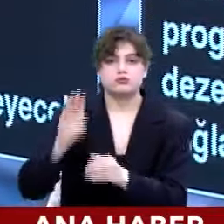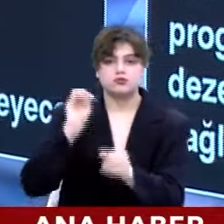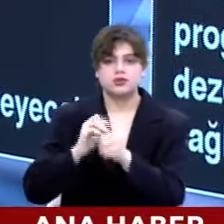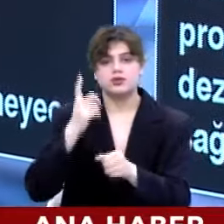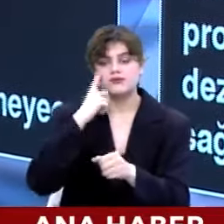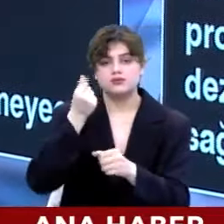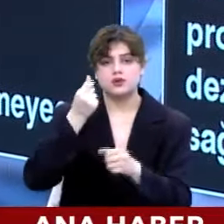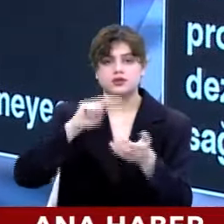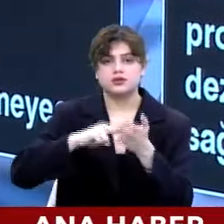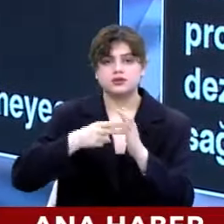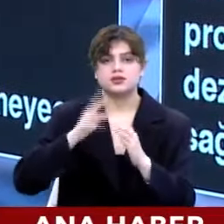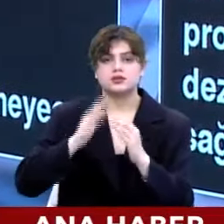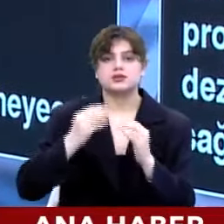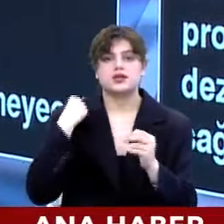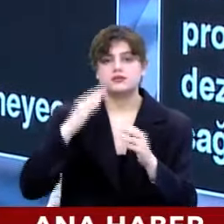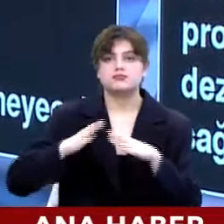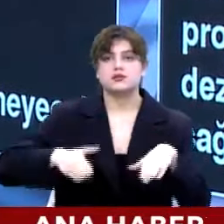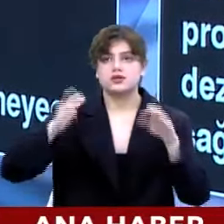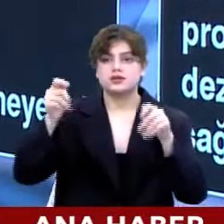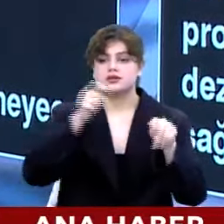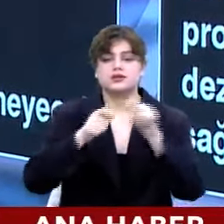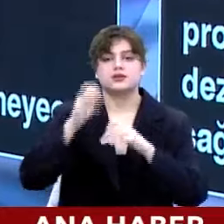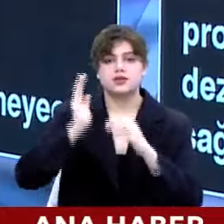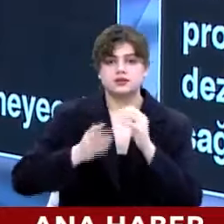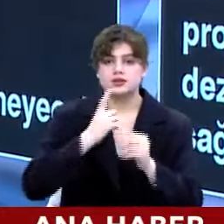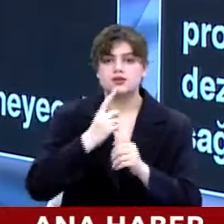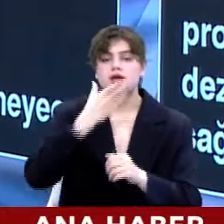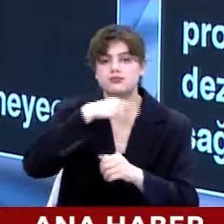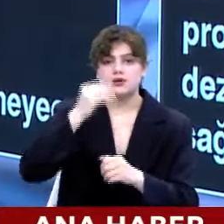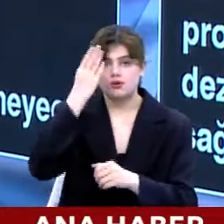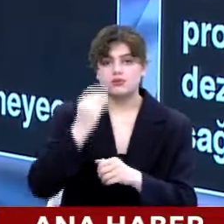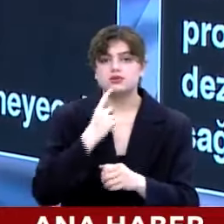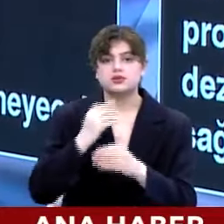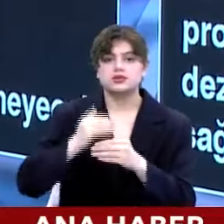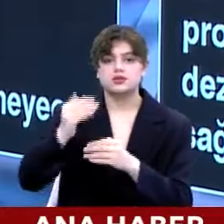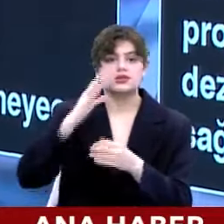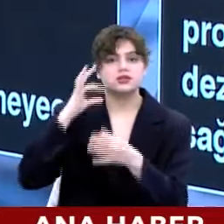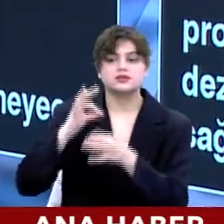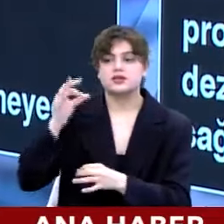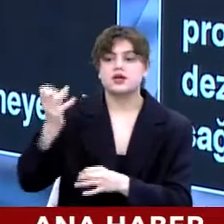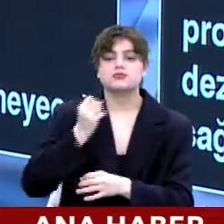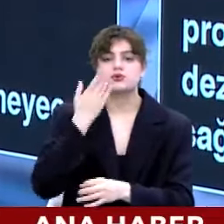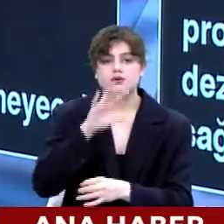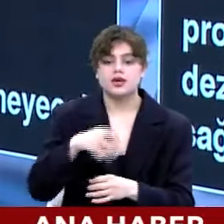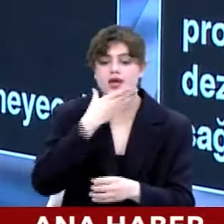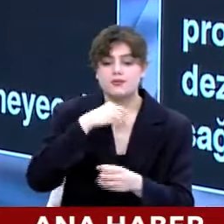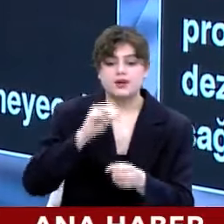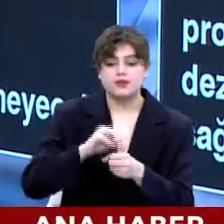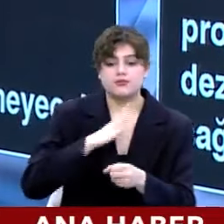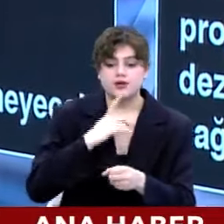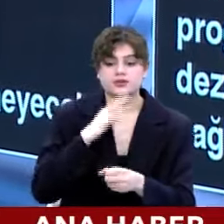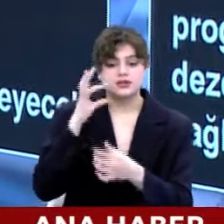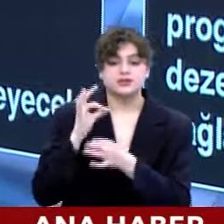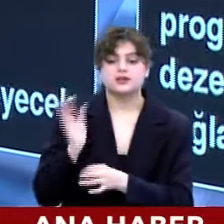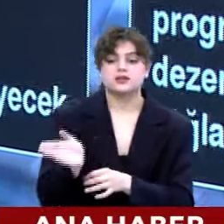bundan beri yeni bir hizmet binası alamayacak ya da yaptıramayacak. Emekli olanlar dışında personel alınmayacak. İşte hayati